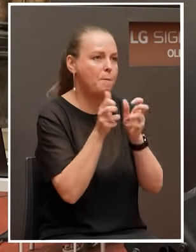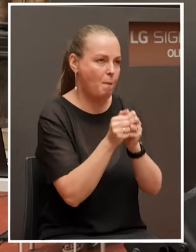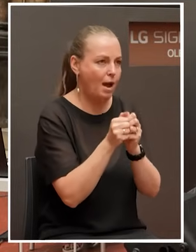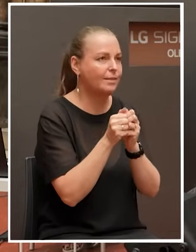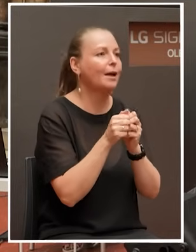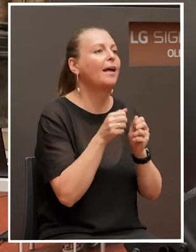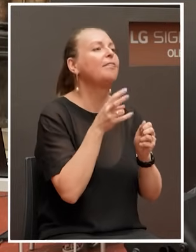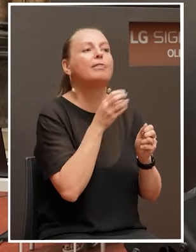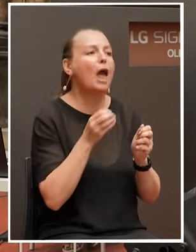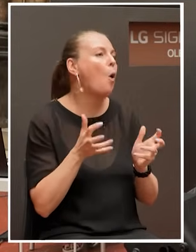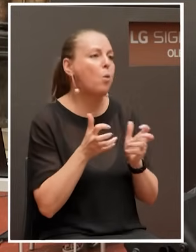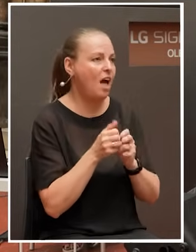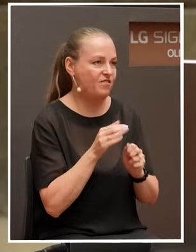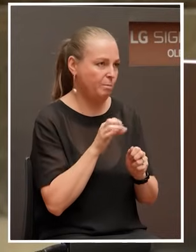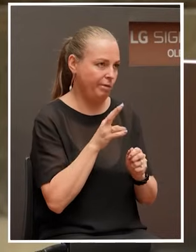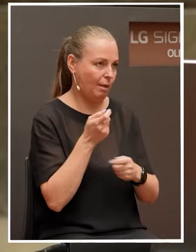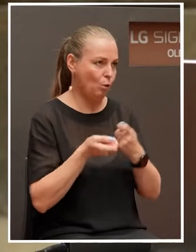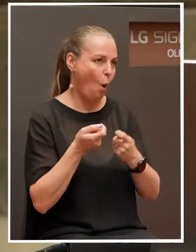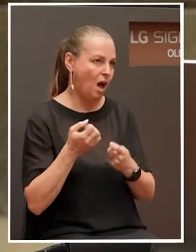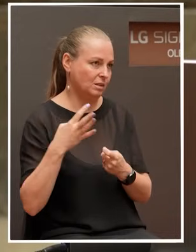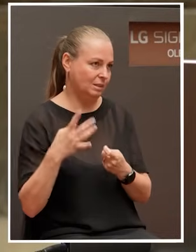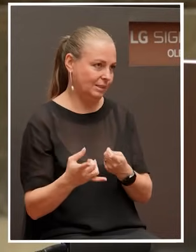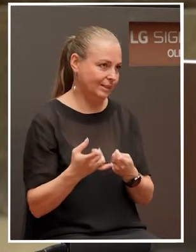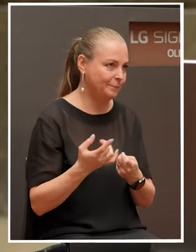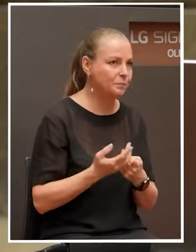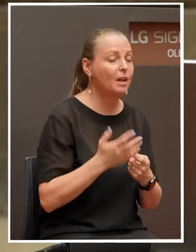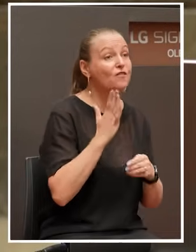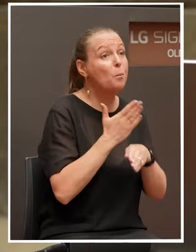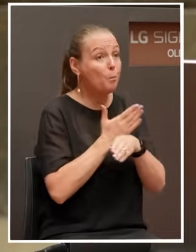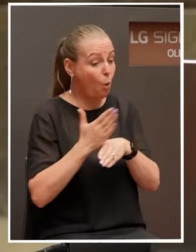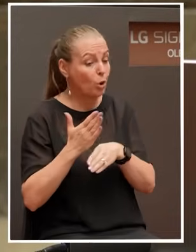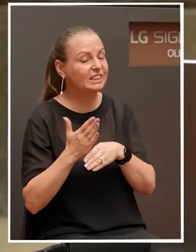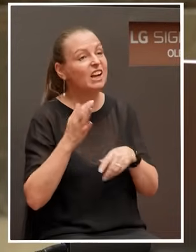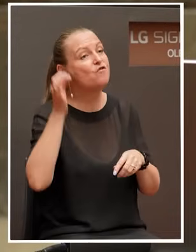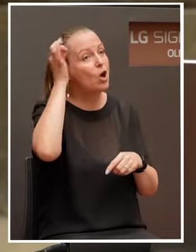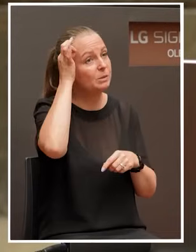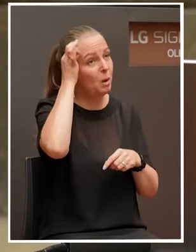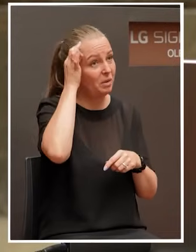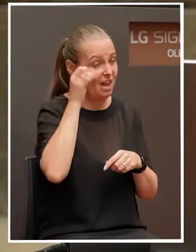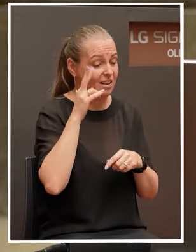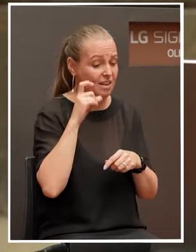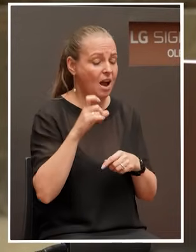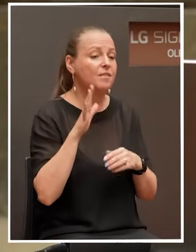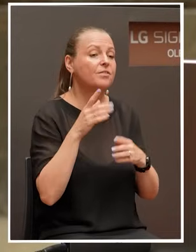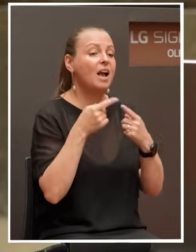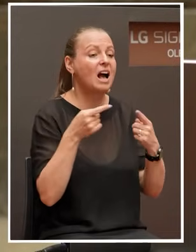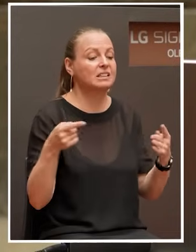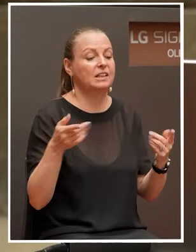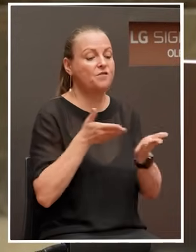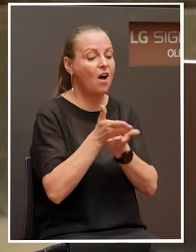уловить неуловимый нюанс. В более поздних воспоминаниях, в разных